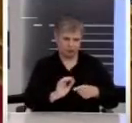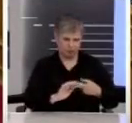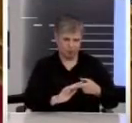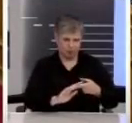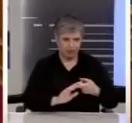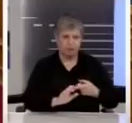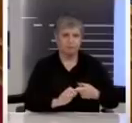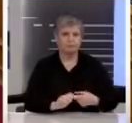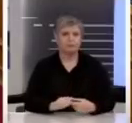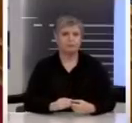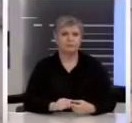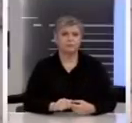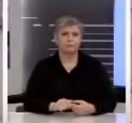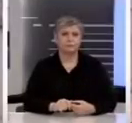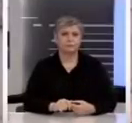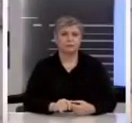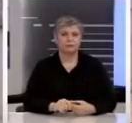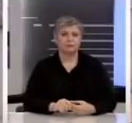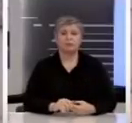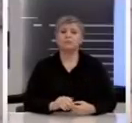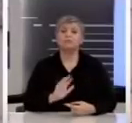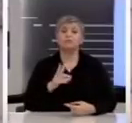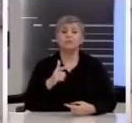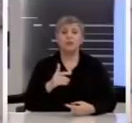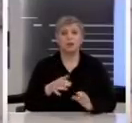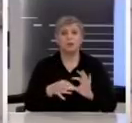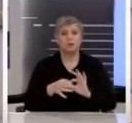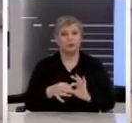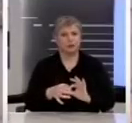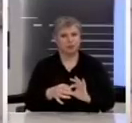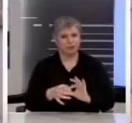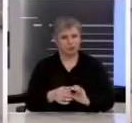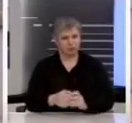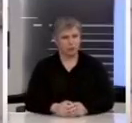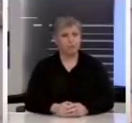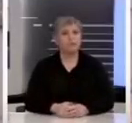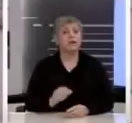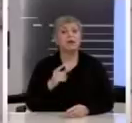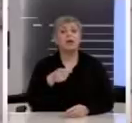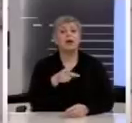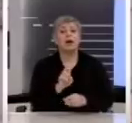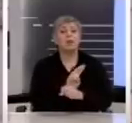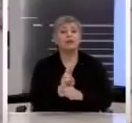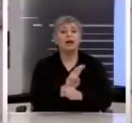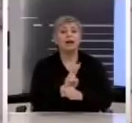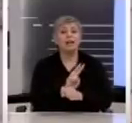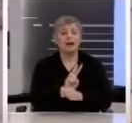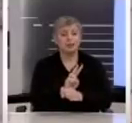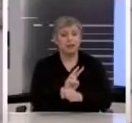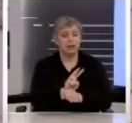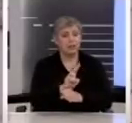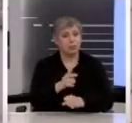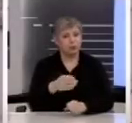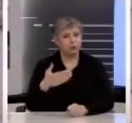αγόρευσης της κυρίας Προέδρου. Από εκεί και πέρα, το σύνολο αυτών των εγγράφων, τα οποία είχαν κατατεθεί